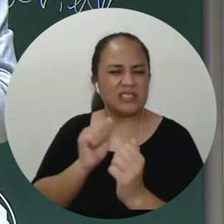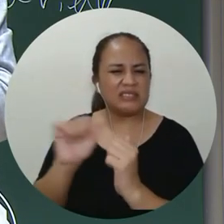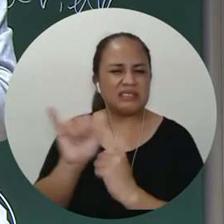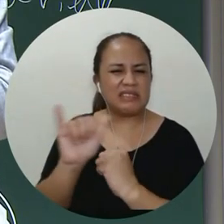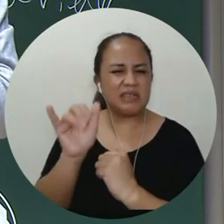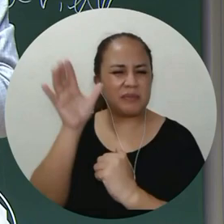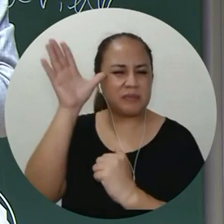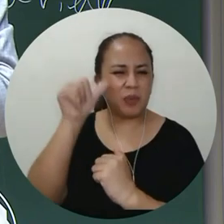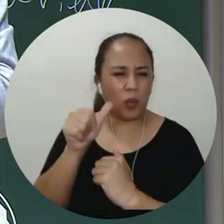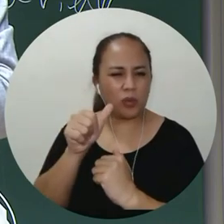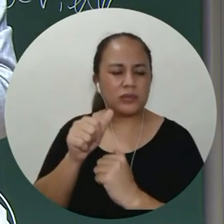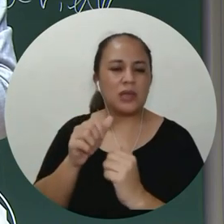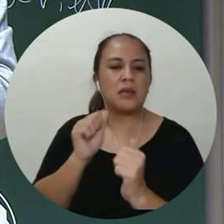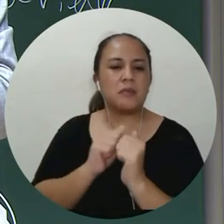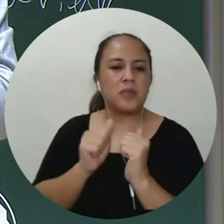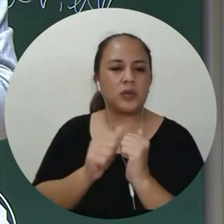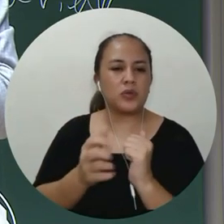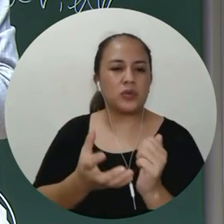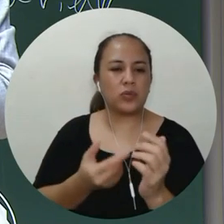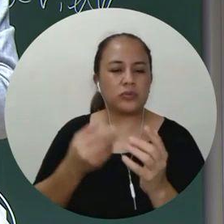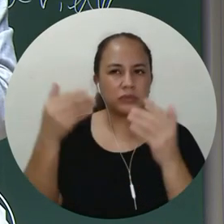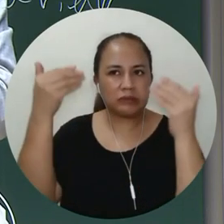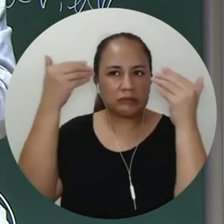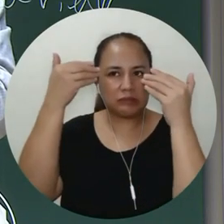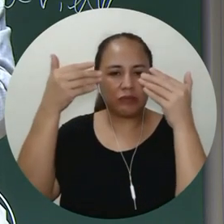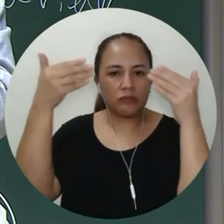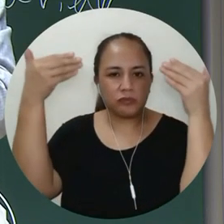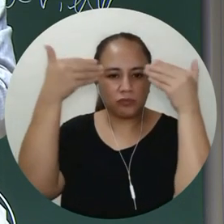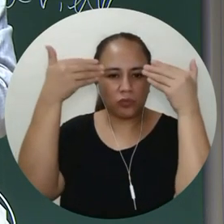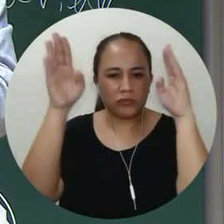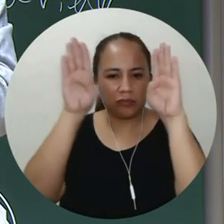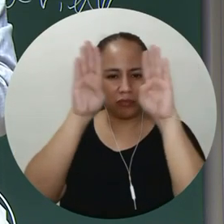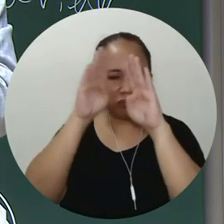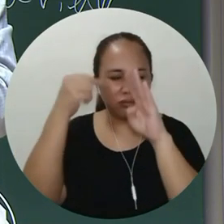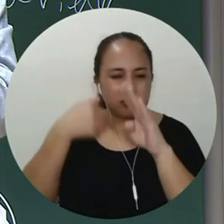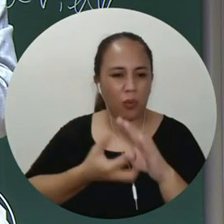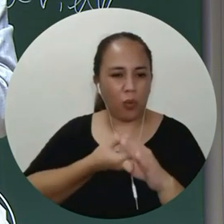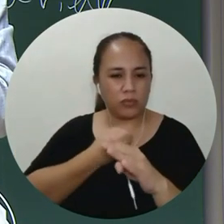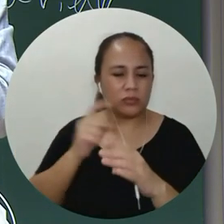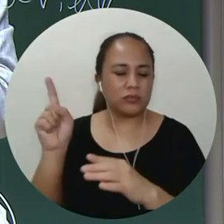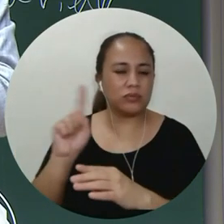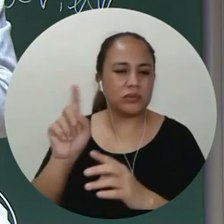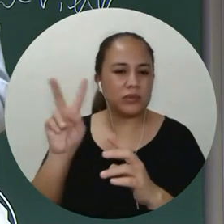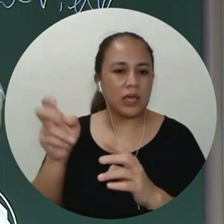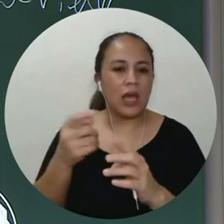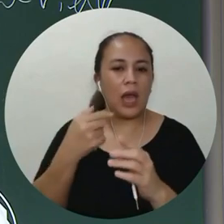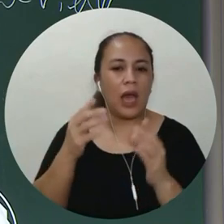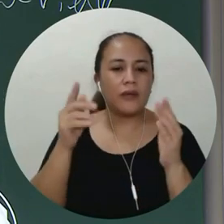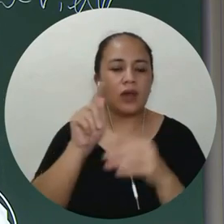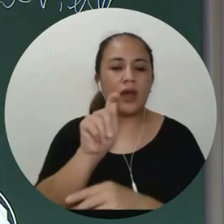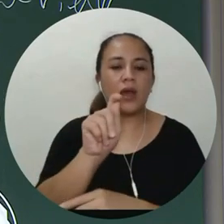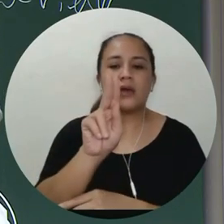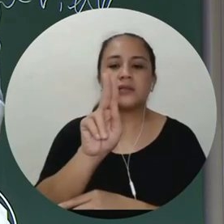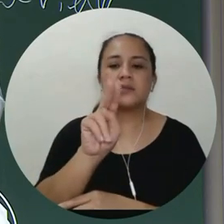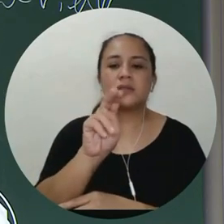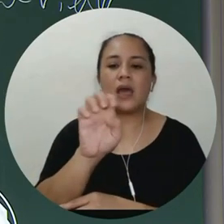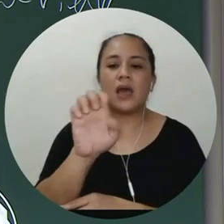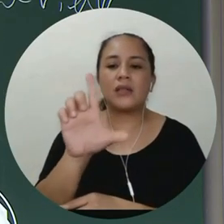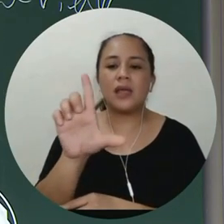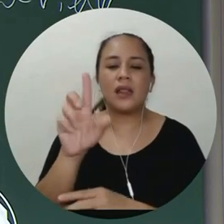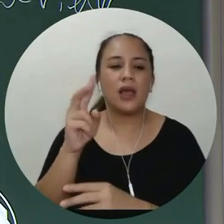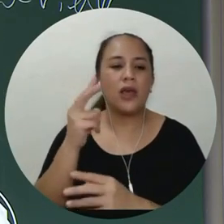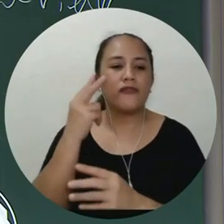is bound by their own thoughts. 이런 사람을 터널 뷰라 그래요. We call them that they have tunnel view. 무슨 말 터널에서 이렇게 하늘을